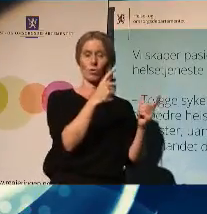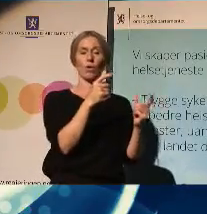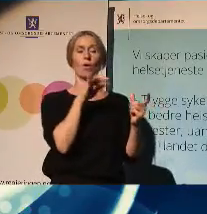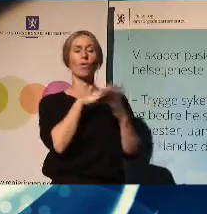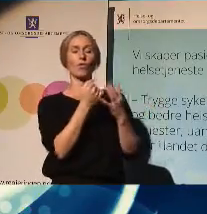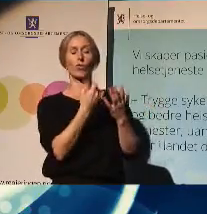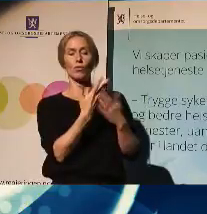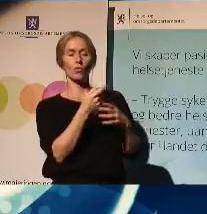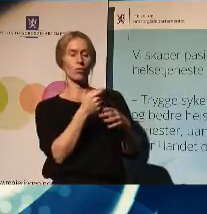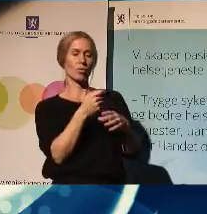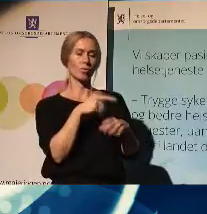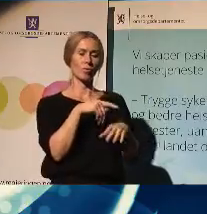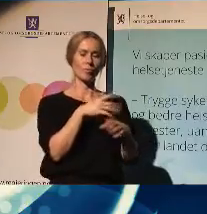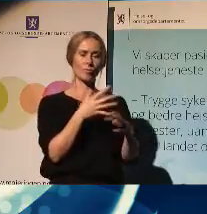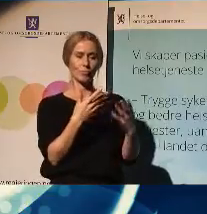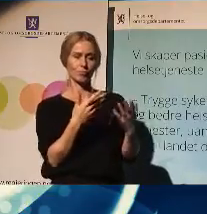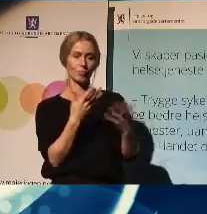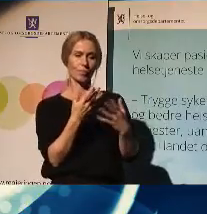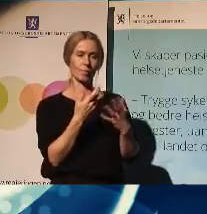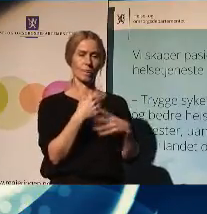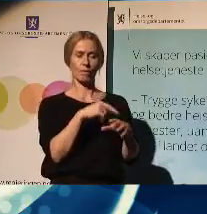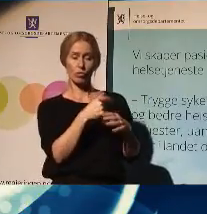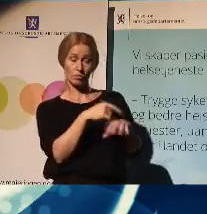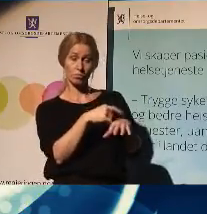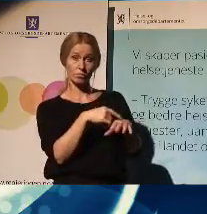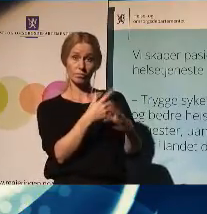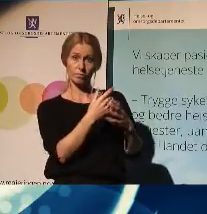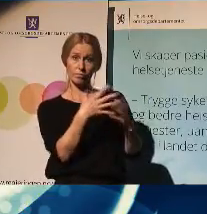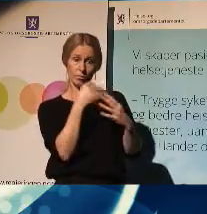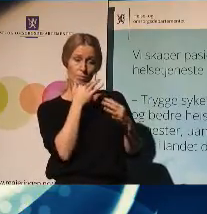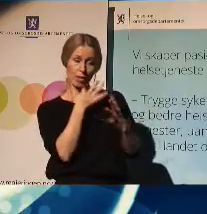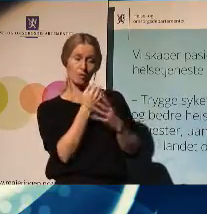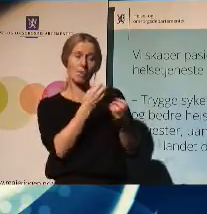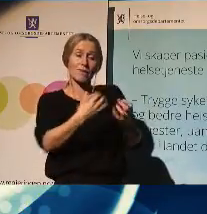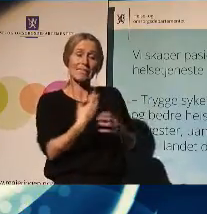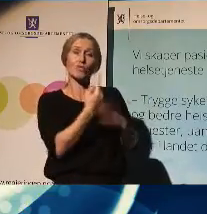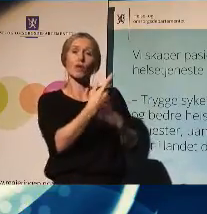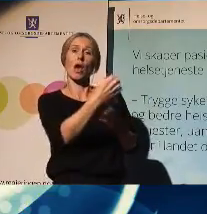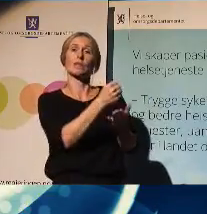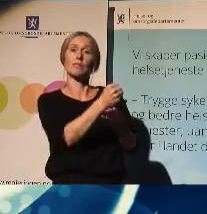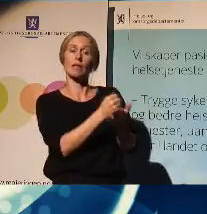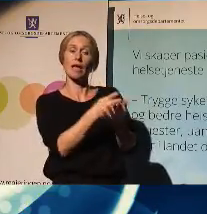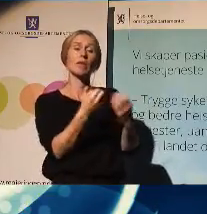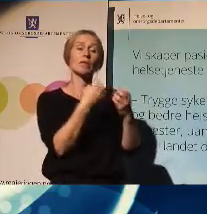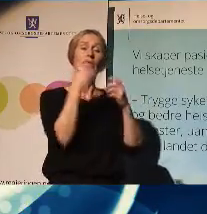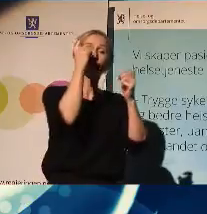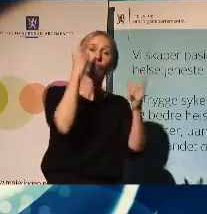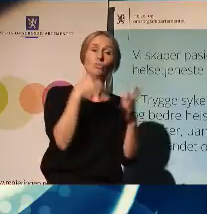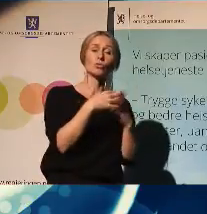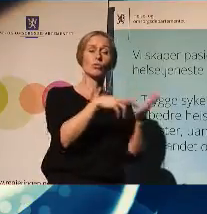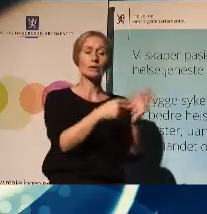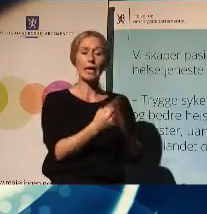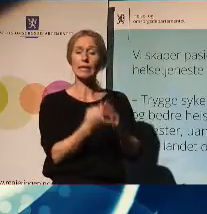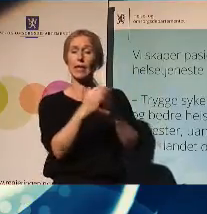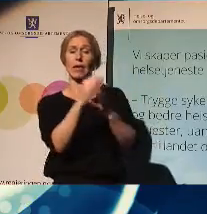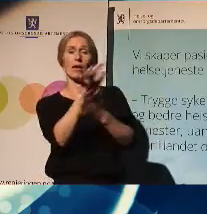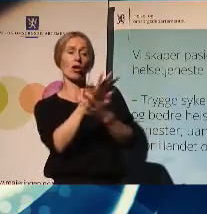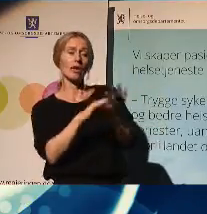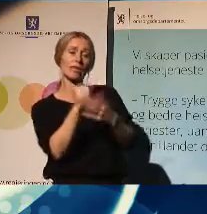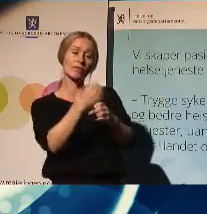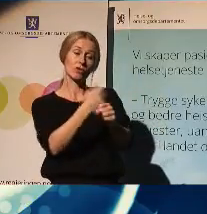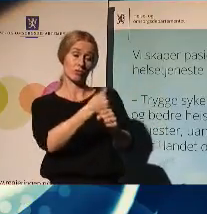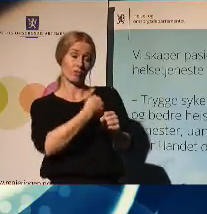flest mulig av de ansatte da. Vi ga informasjon om prosjektet, om kartleggingsverktøyet som vi